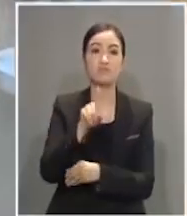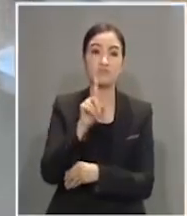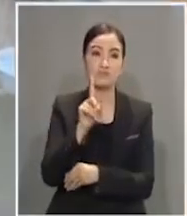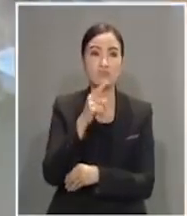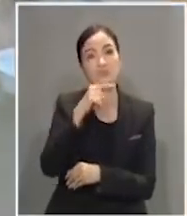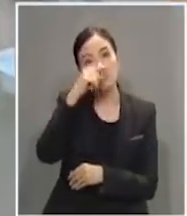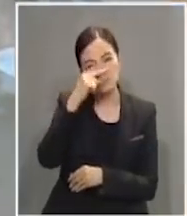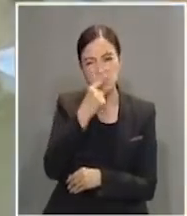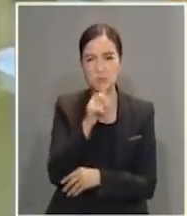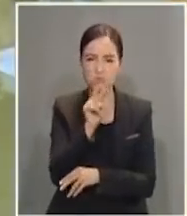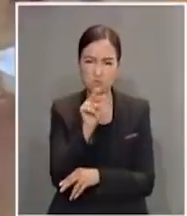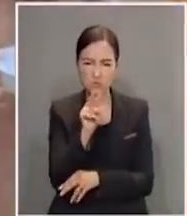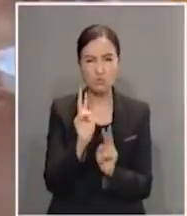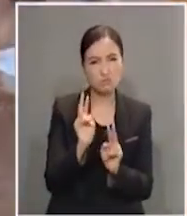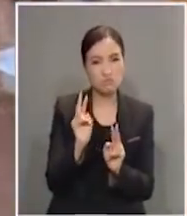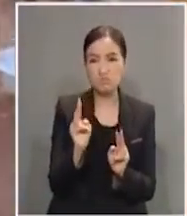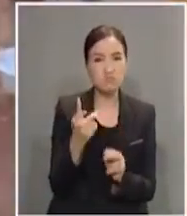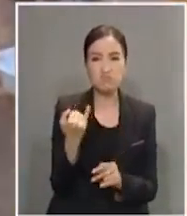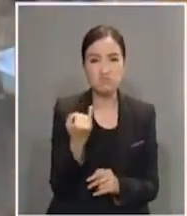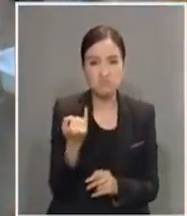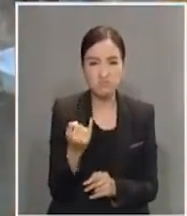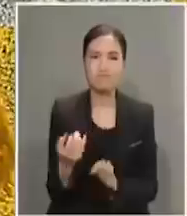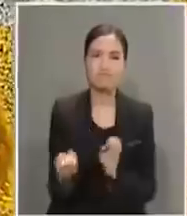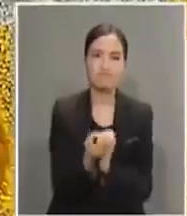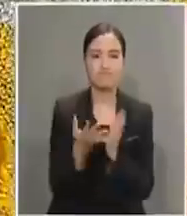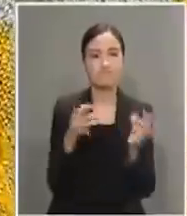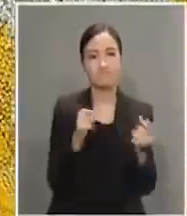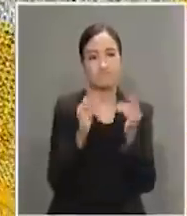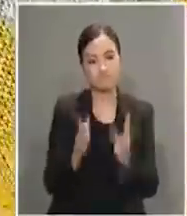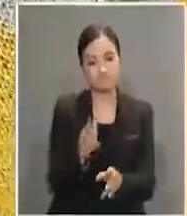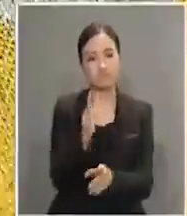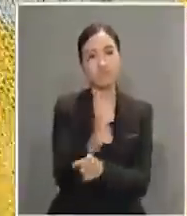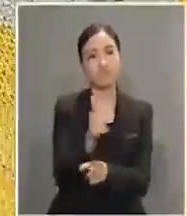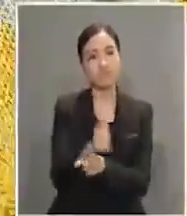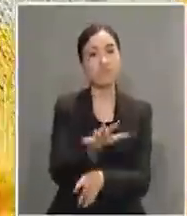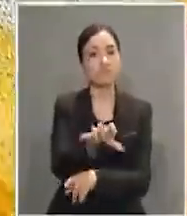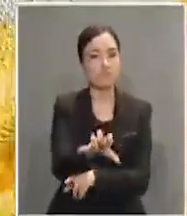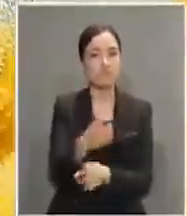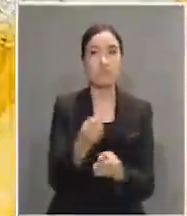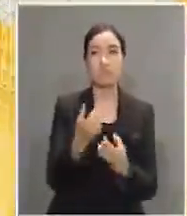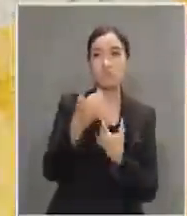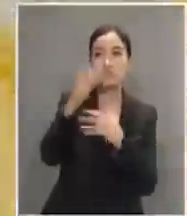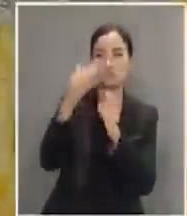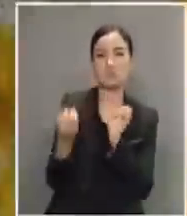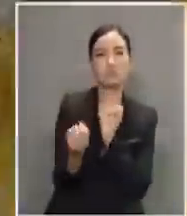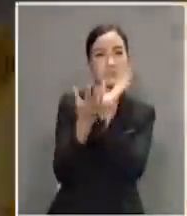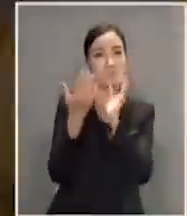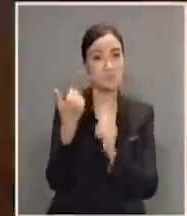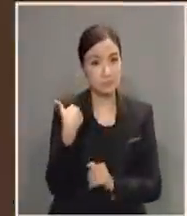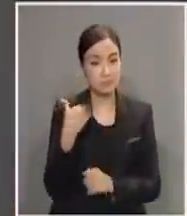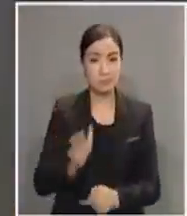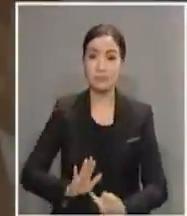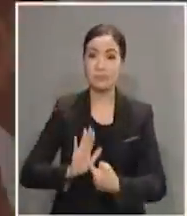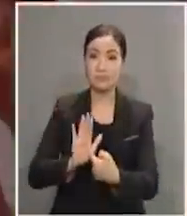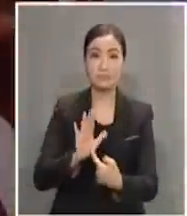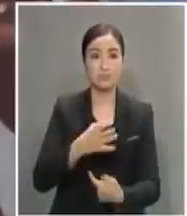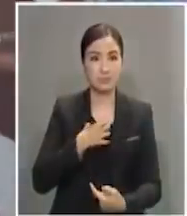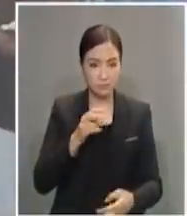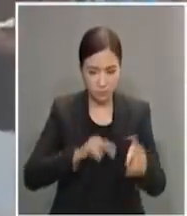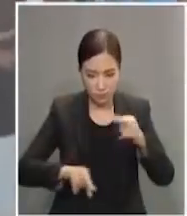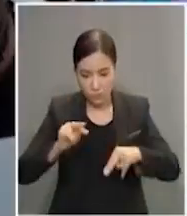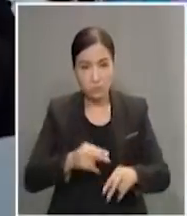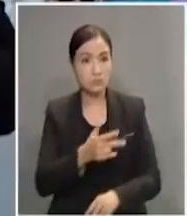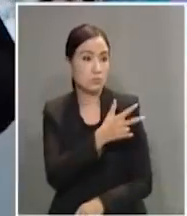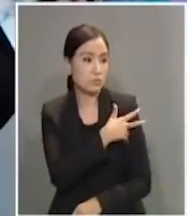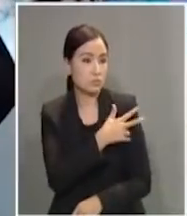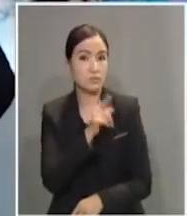ระวังที่ดีมีประสิทธิภาพจะส่งผลต่อเกษตรกรและการส่งออกของประเทศมหาศาล ตัวอย่างที่เราอยากจะตรวจสอบ ดร.กัลย